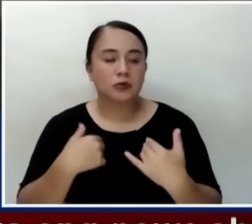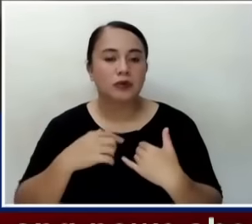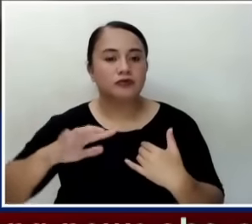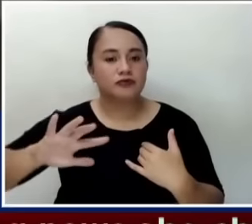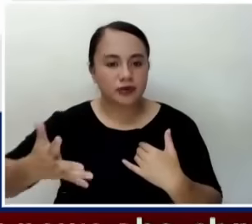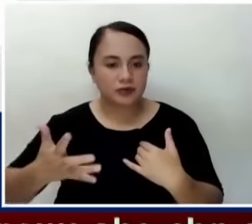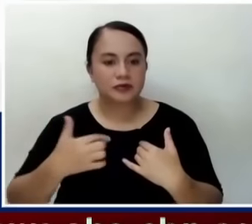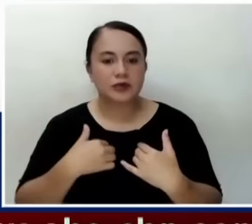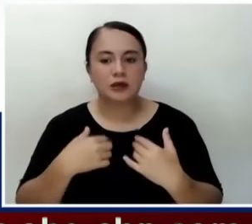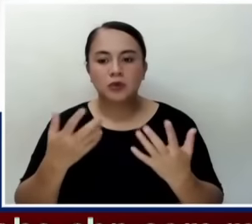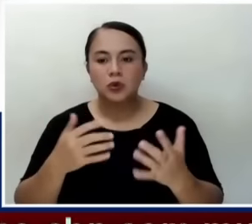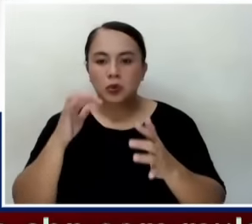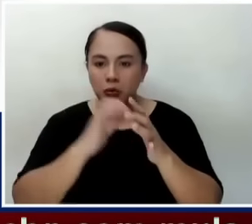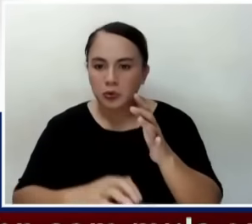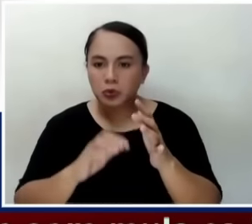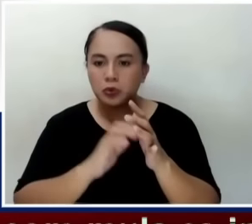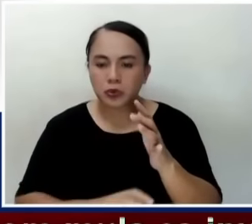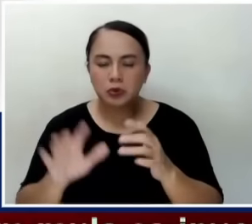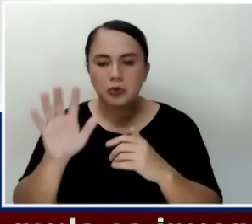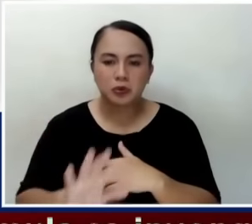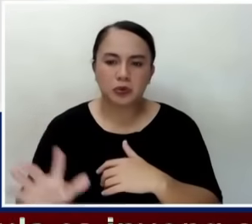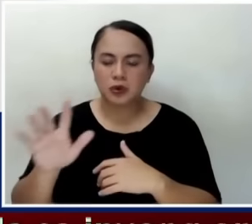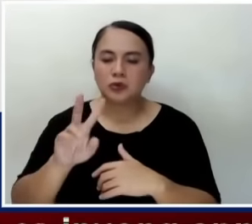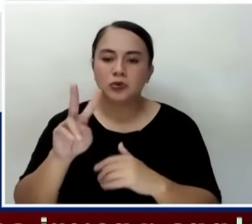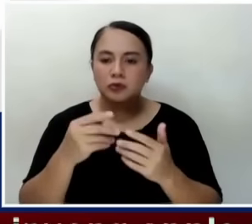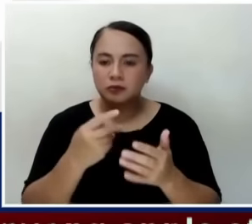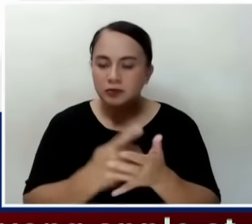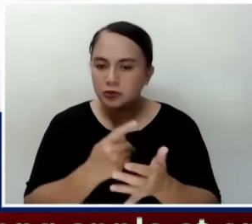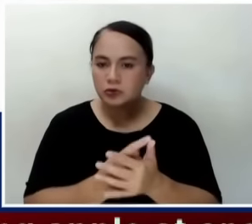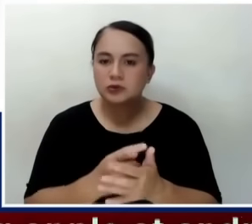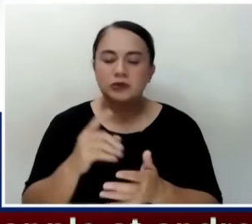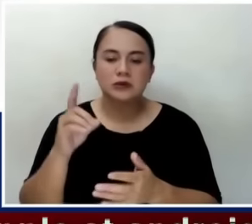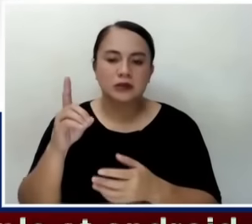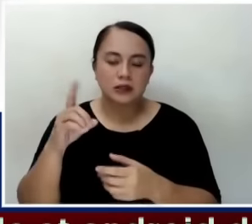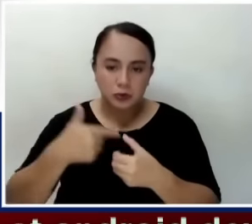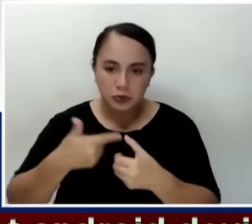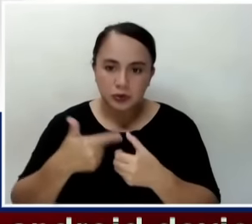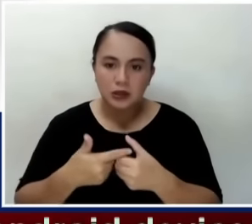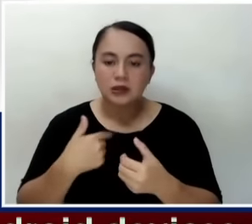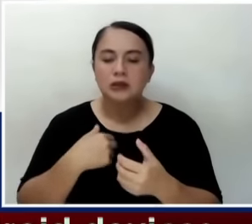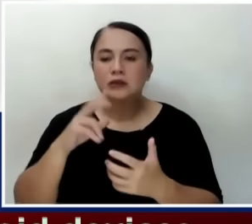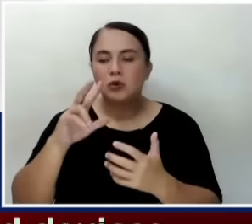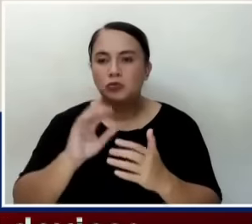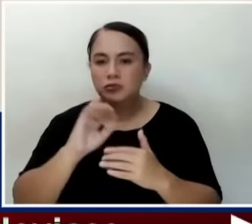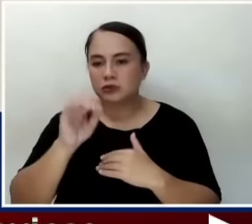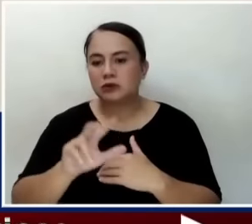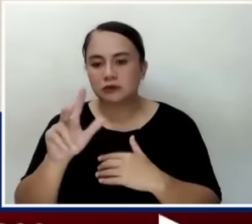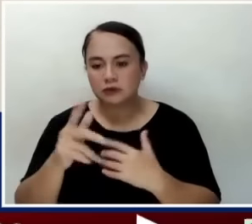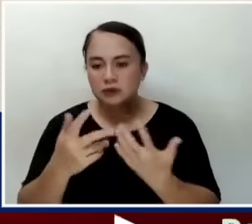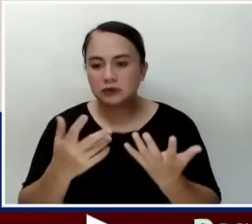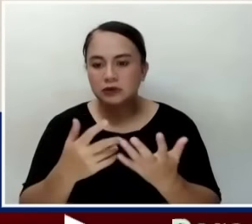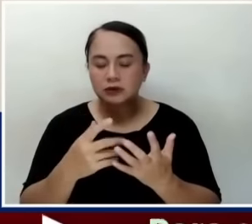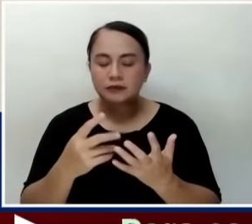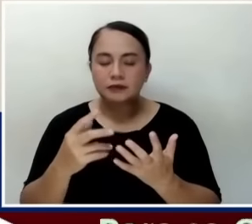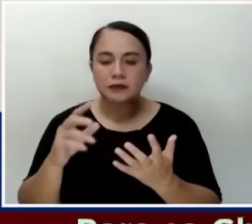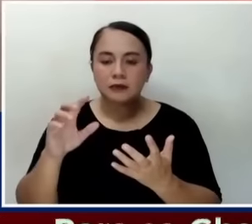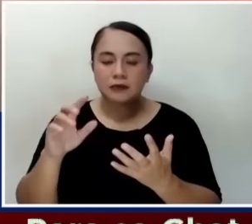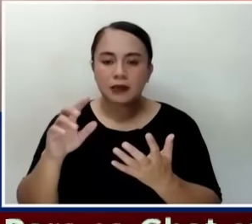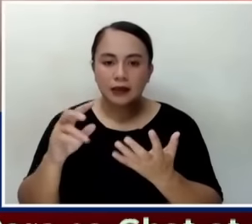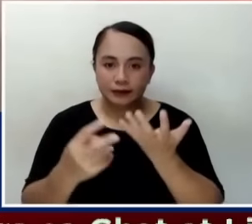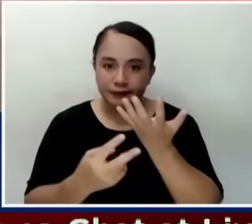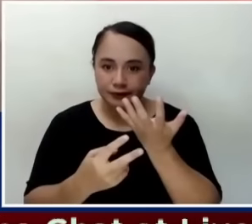puro rollback na umabot na sa mahigit 2 pesos sa diesel at lagpas 3 pesos sa kerosene. Pero magtutuloy-tuloy